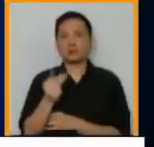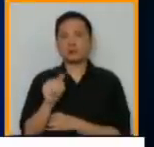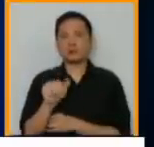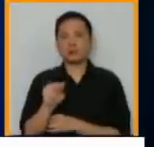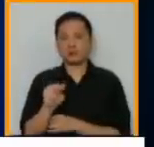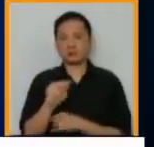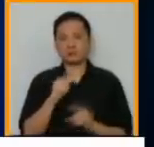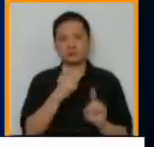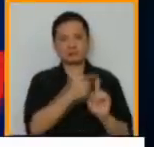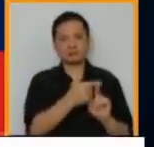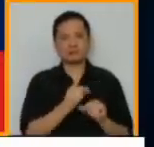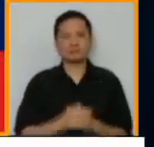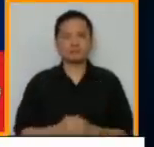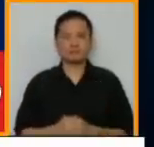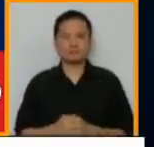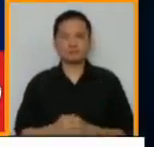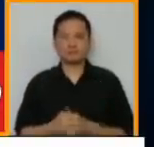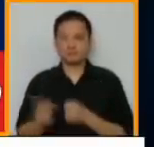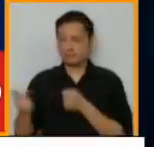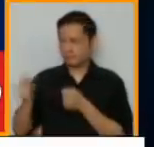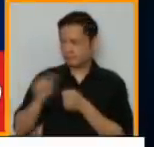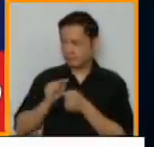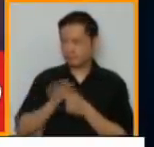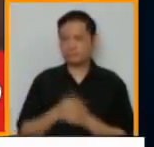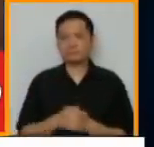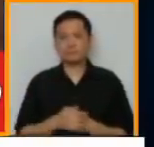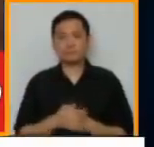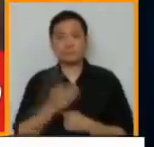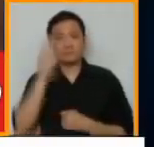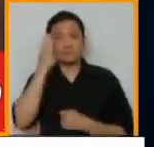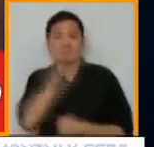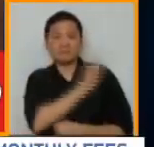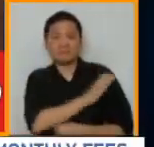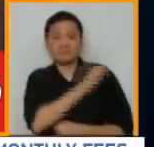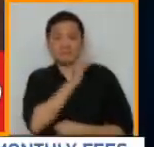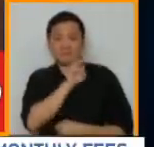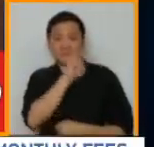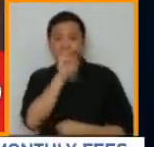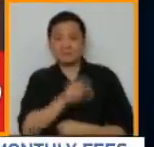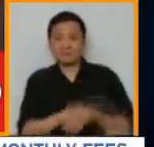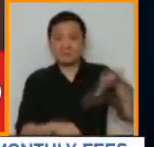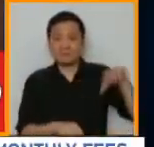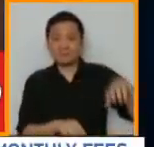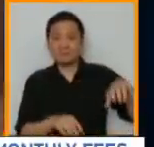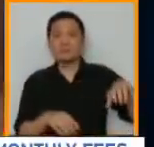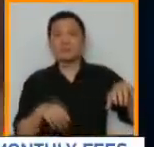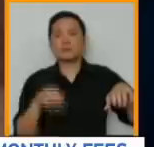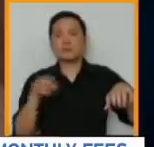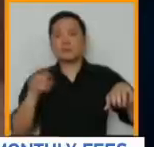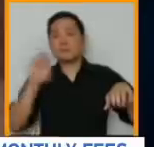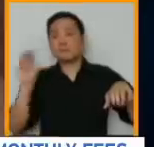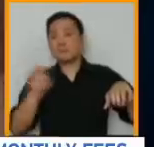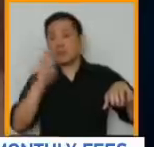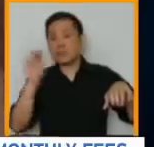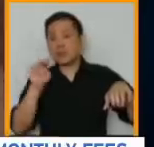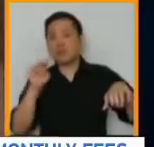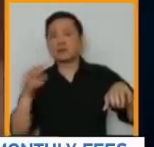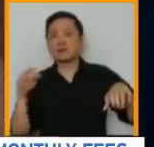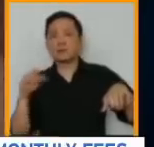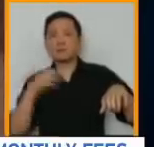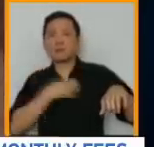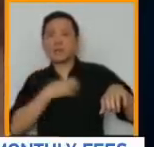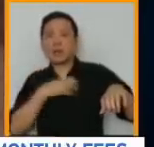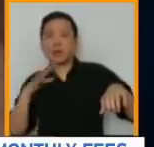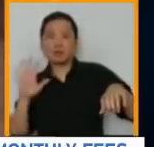Sa loob mismo ng pinagtatrabahuhang klinika sa Maynila, inaresto nitong Lunes ng MPD Station 7 ang umano'y peking doktor na